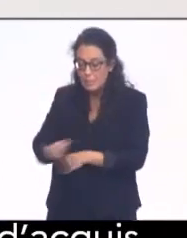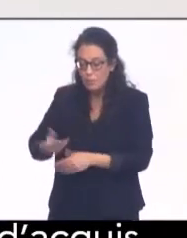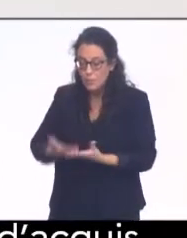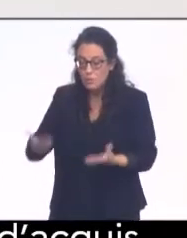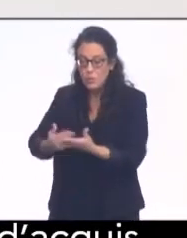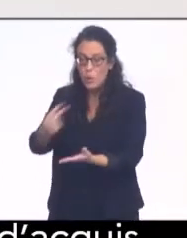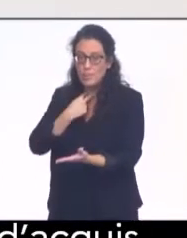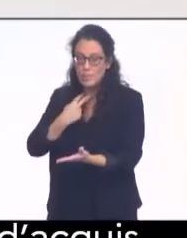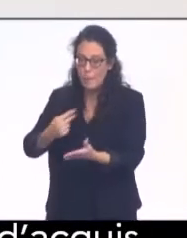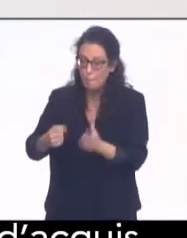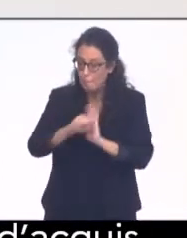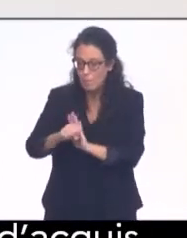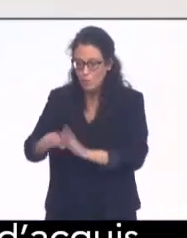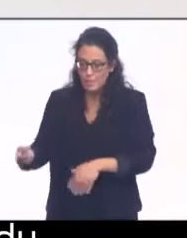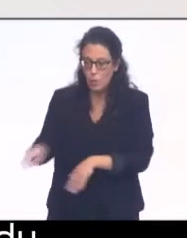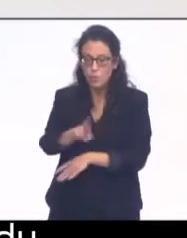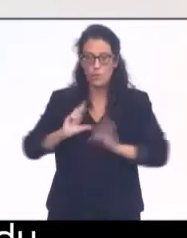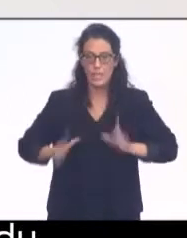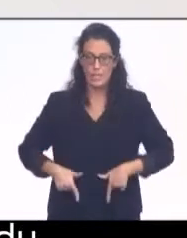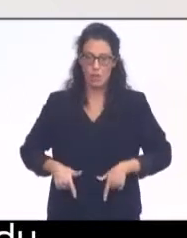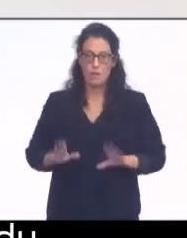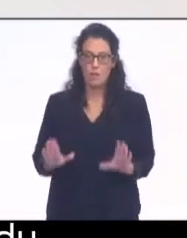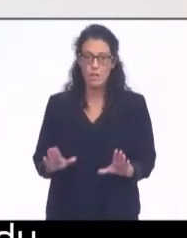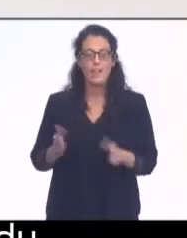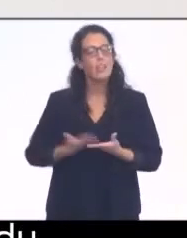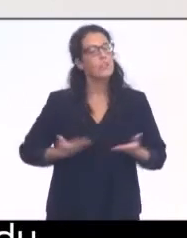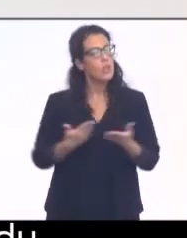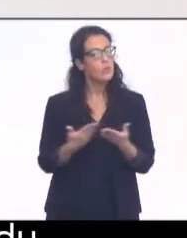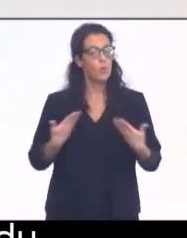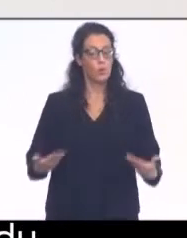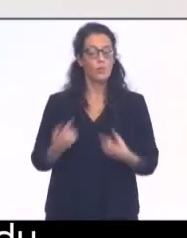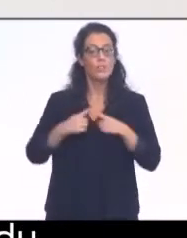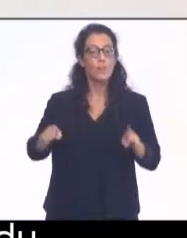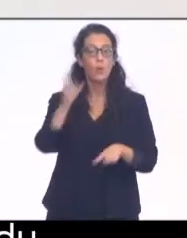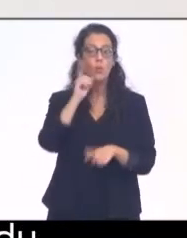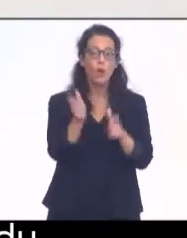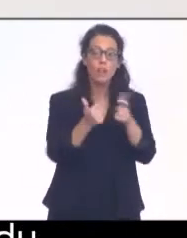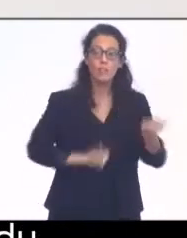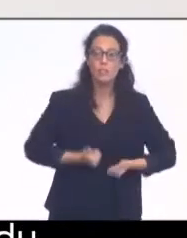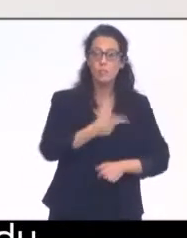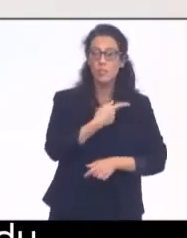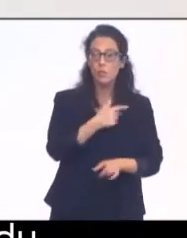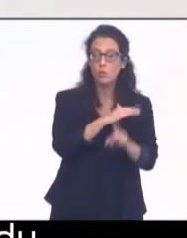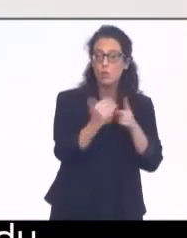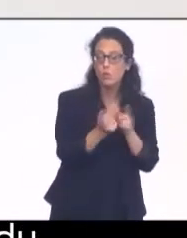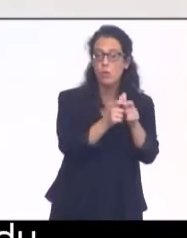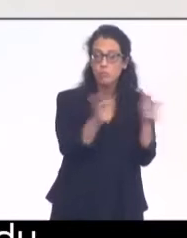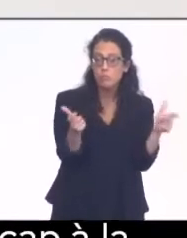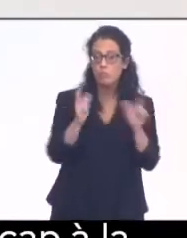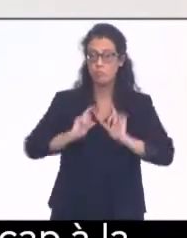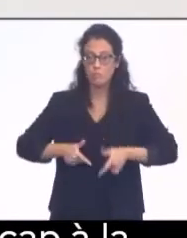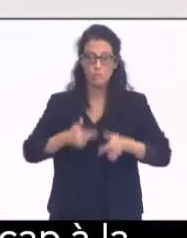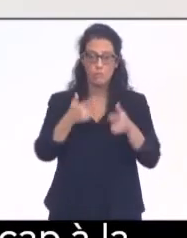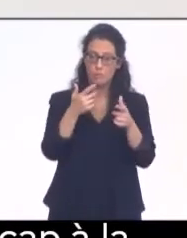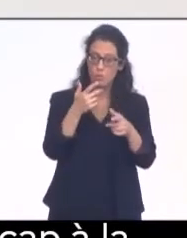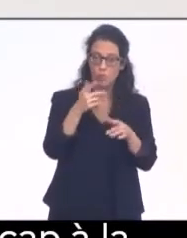Donc là, nous avons une situation différente, dans le sens où tous les établissements, les services médico-sociaux, les groupes d'habileté sociale sont maintenus. Et donc ça,